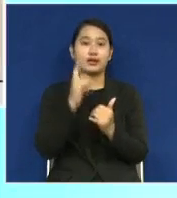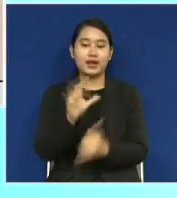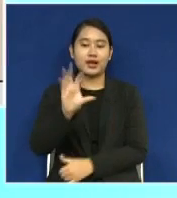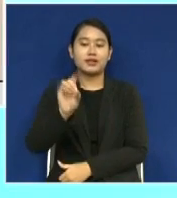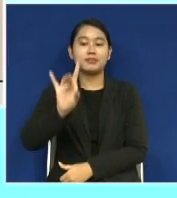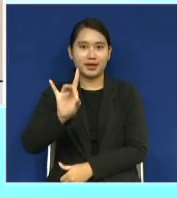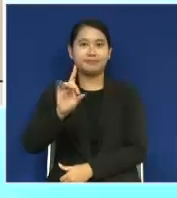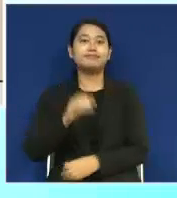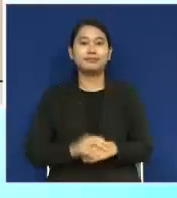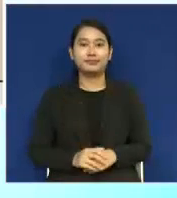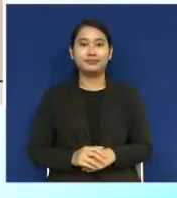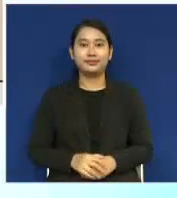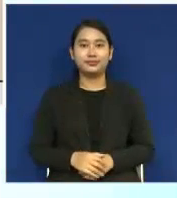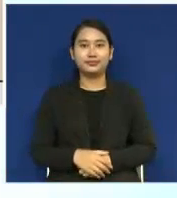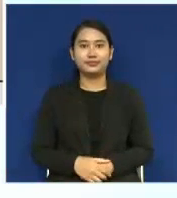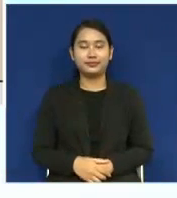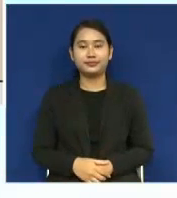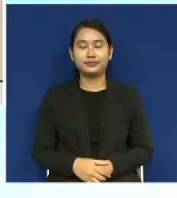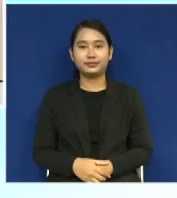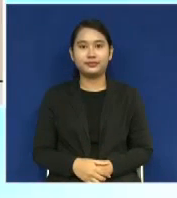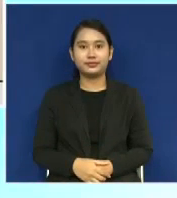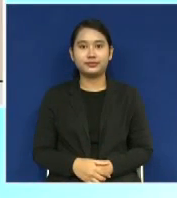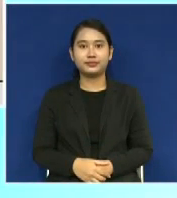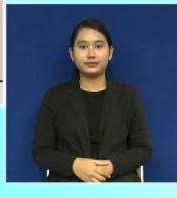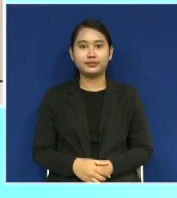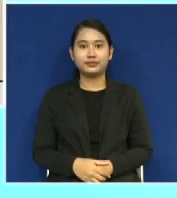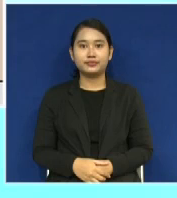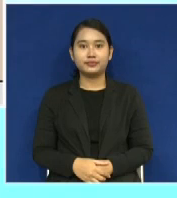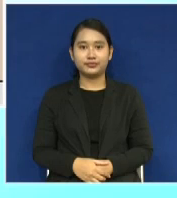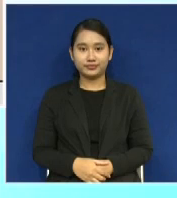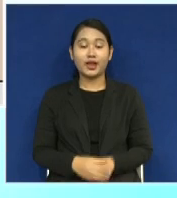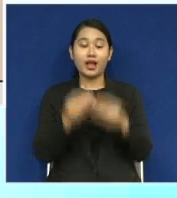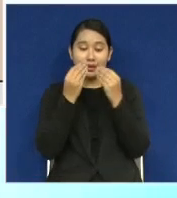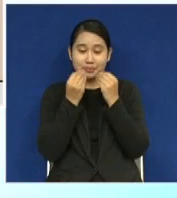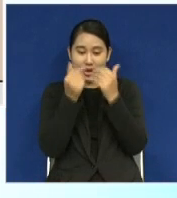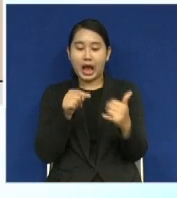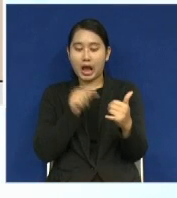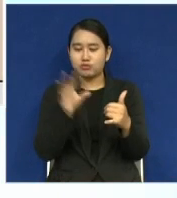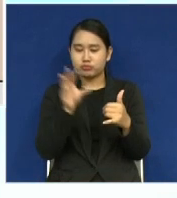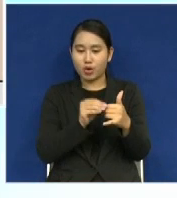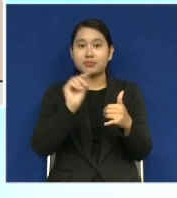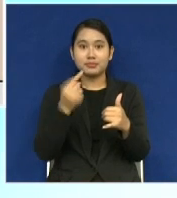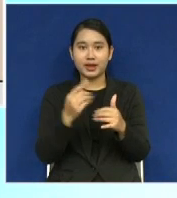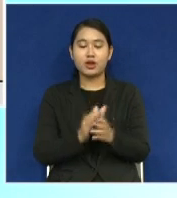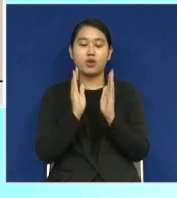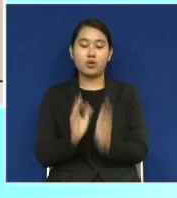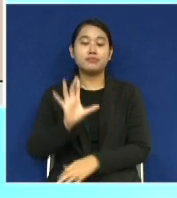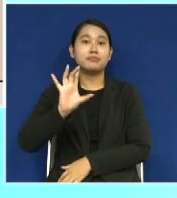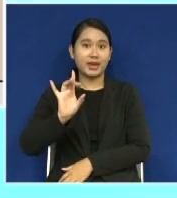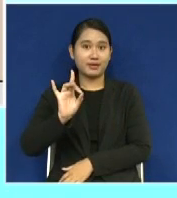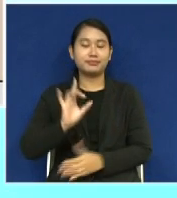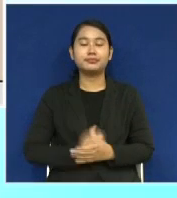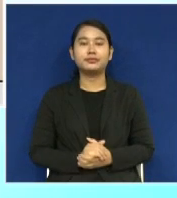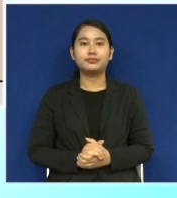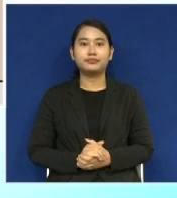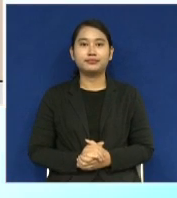ค่ะมาที่รายละเอียดของผู้ป่วยรายใหม่ของเราในวันนี้จำนวนทั้งสิ้น8รายนะคะ